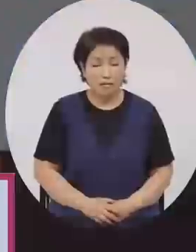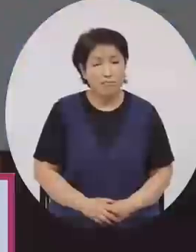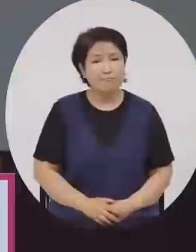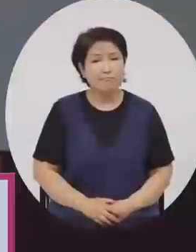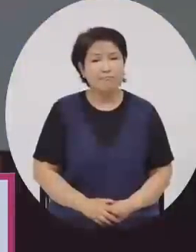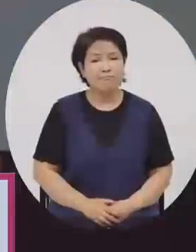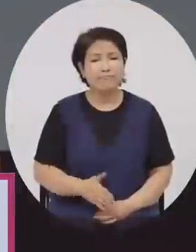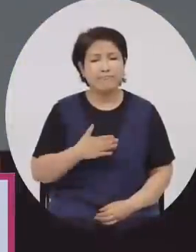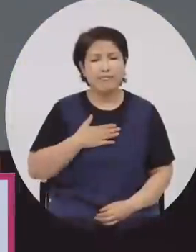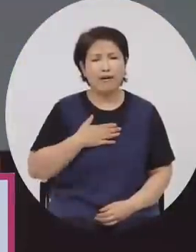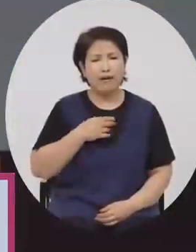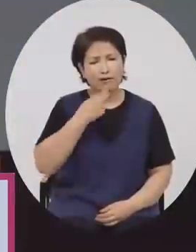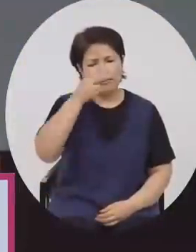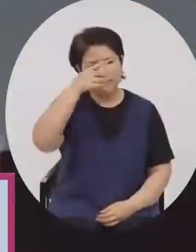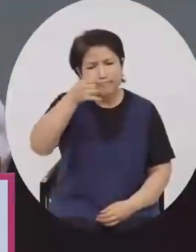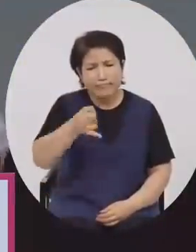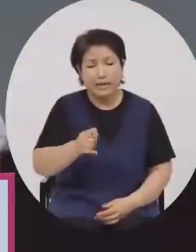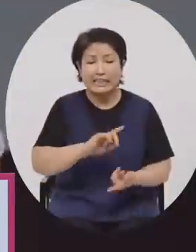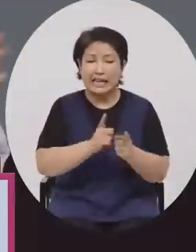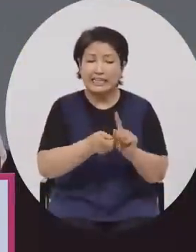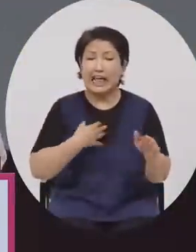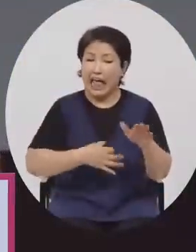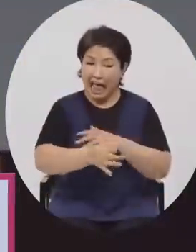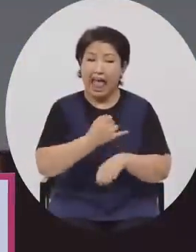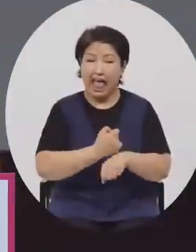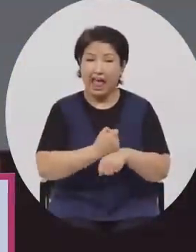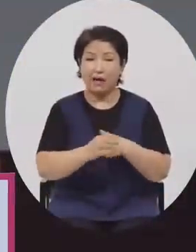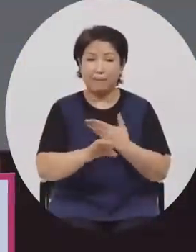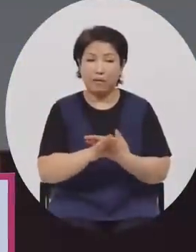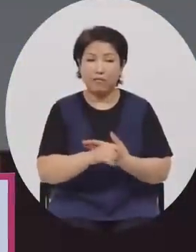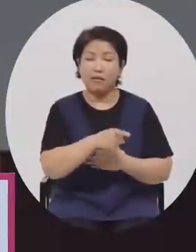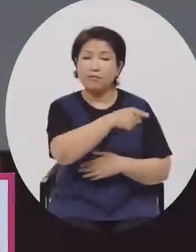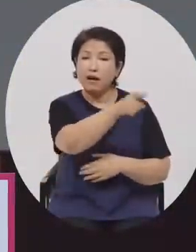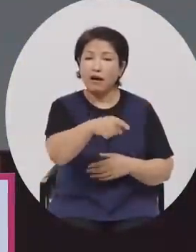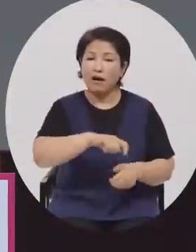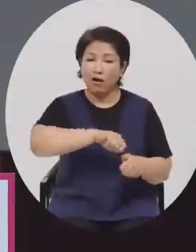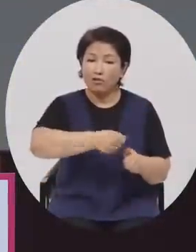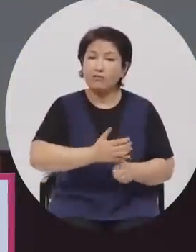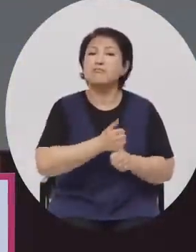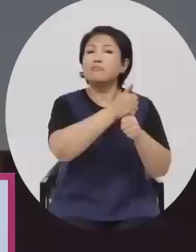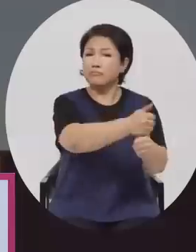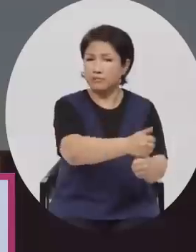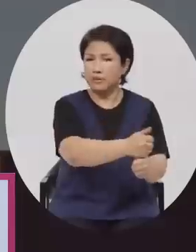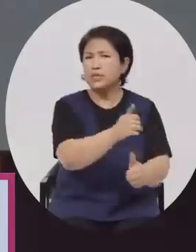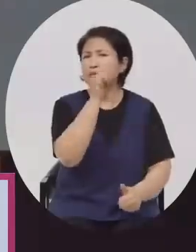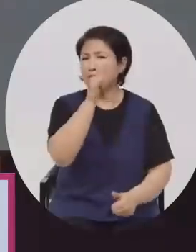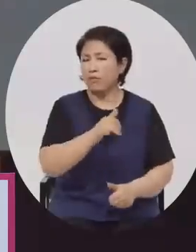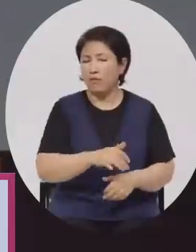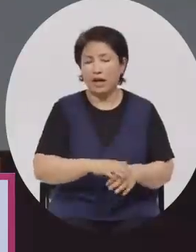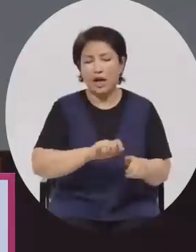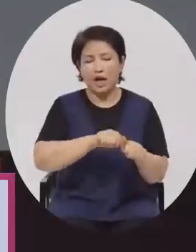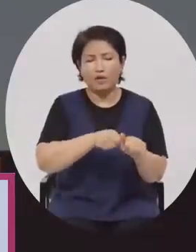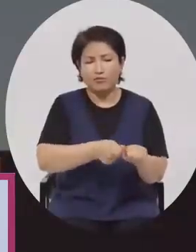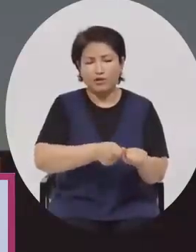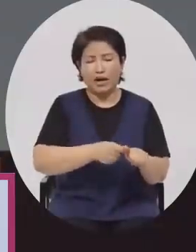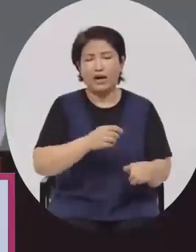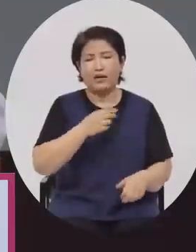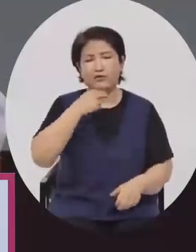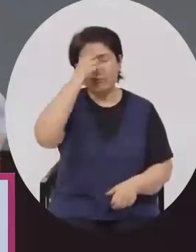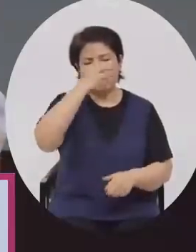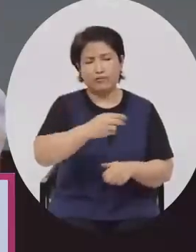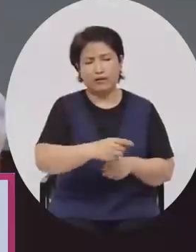쳐. 나 술을 못 먹는다. 대신 술값 내줄게. 이러면 나보고 술 먹으라고 억지로 할까 안 할까? 안 해.